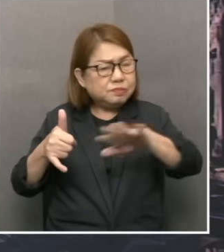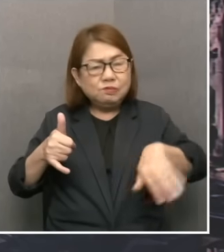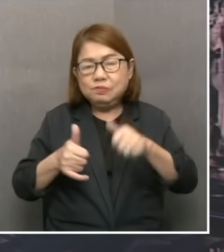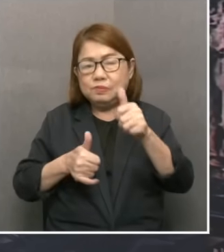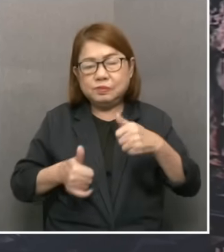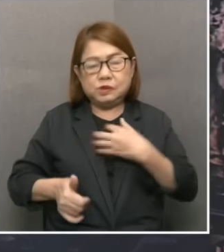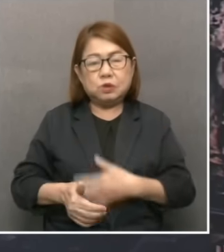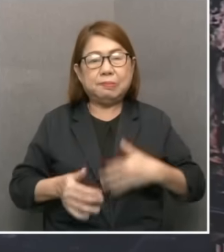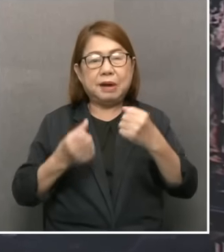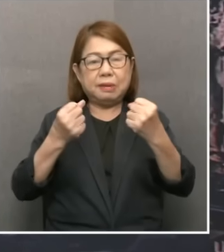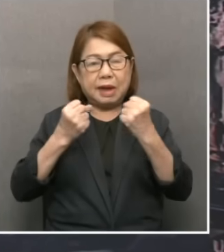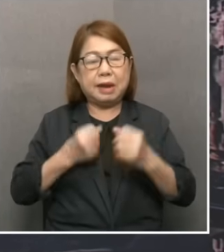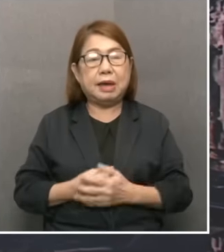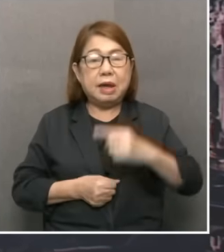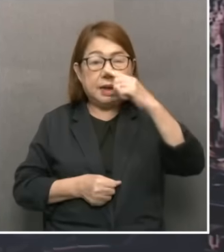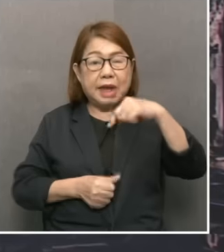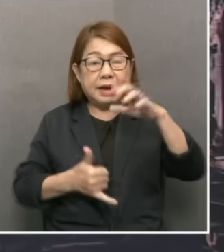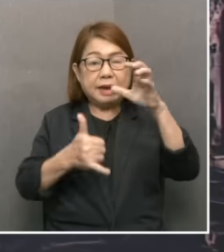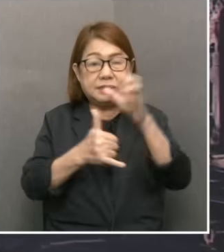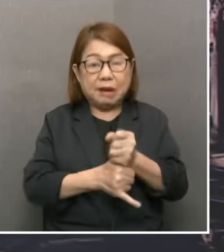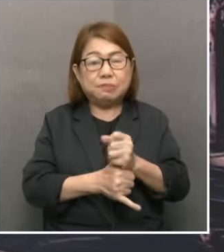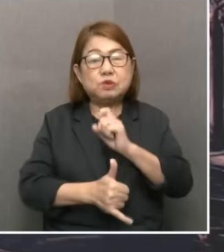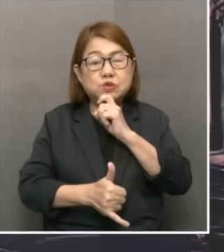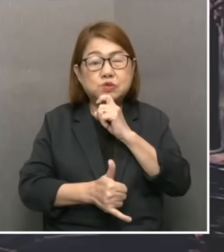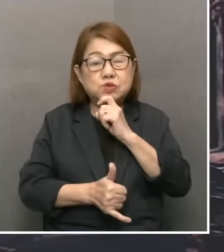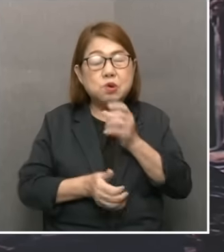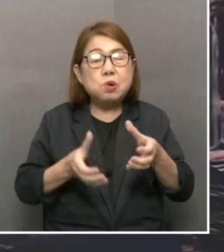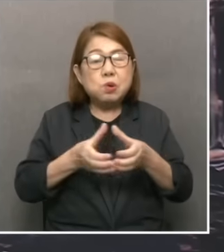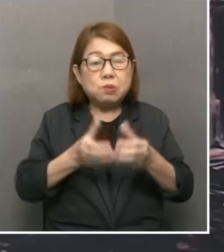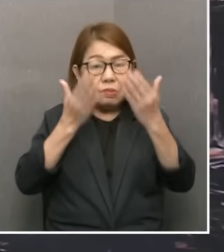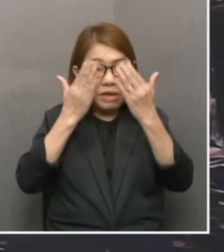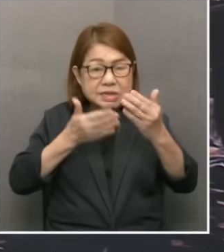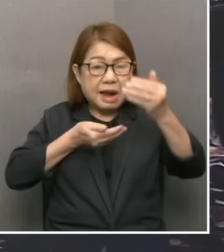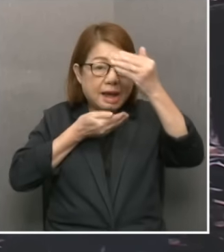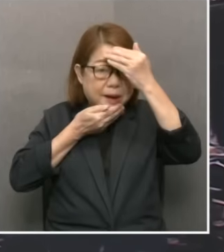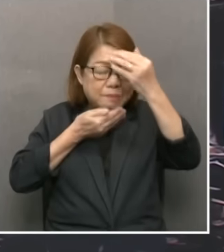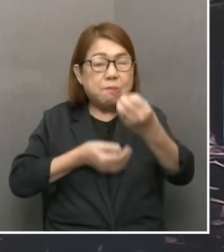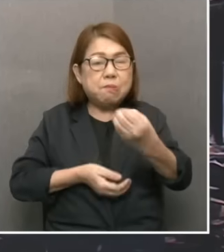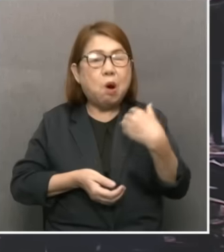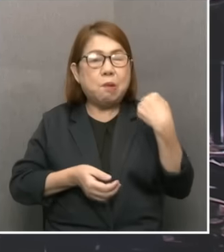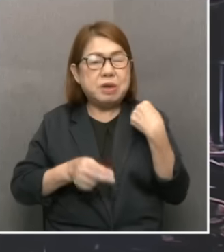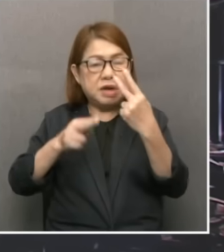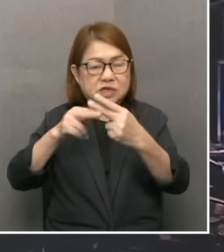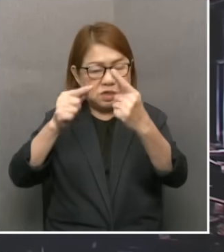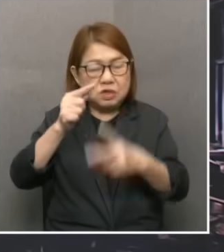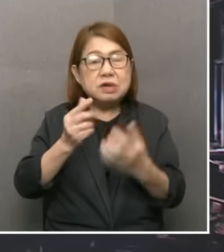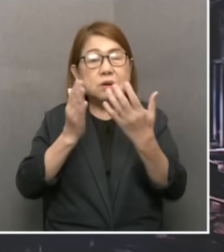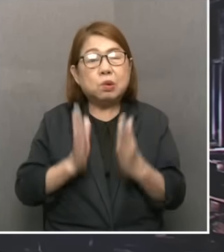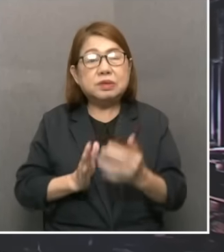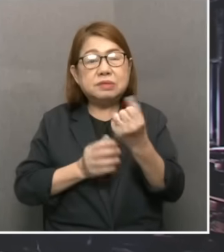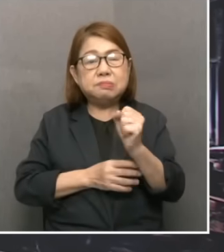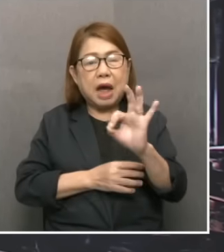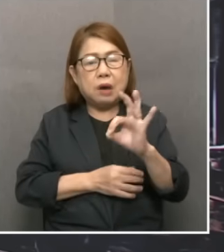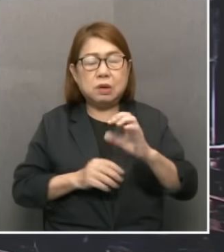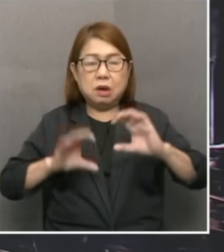ค่ะตัวเลขคนไทยที่ถูกจับเป็นตัวประการทางกลุ่มฮามาสแจ้งว่ามี 19คนแต่ว่าทางการไทยนะคะบอกว่ามี